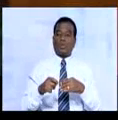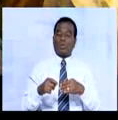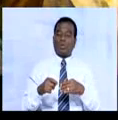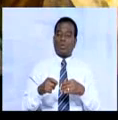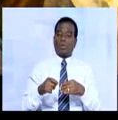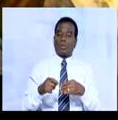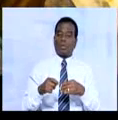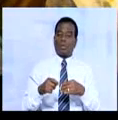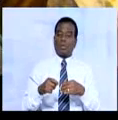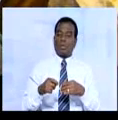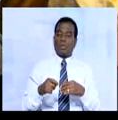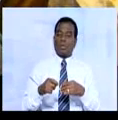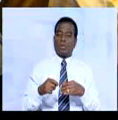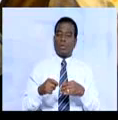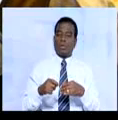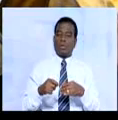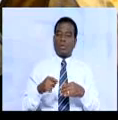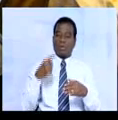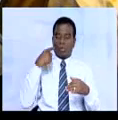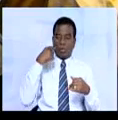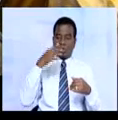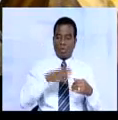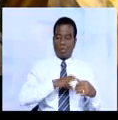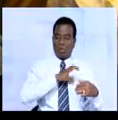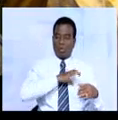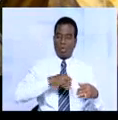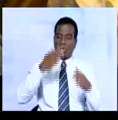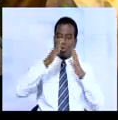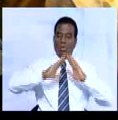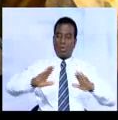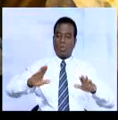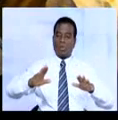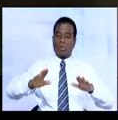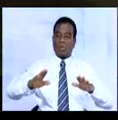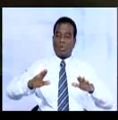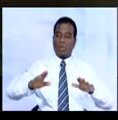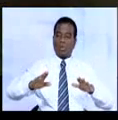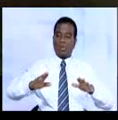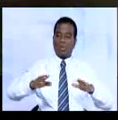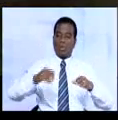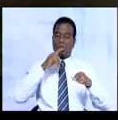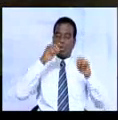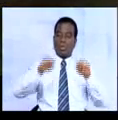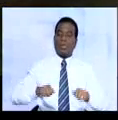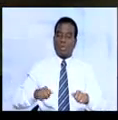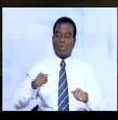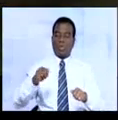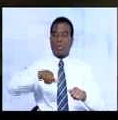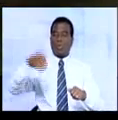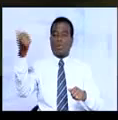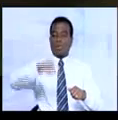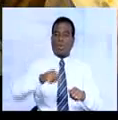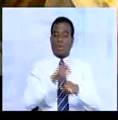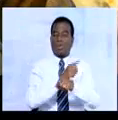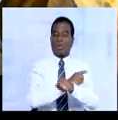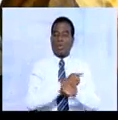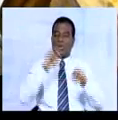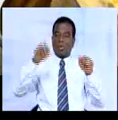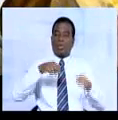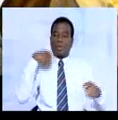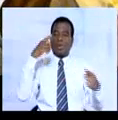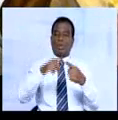fléau, et conscient qu'aucune paix n'est possible, qu'aucun développement ne peut être